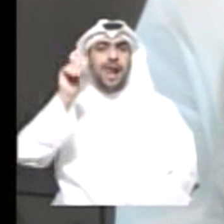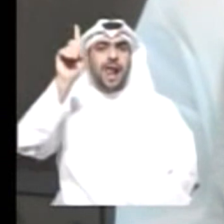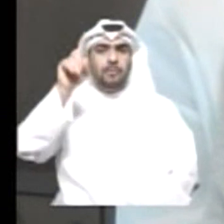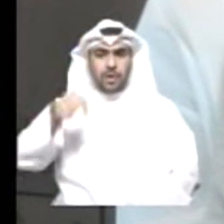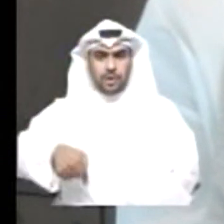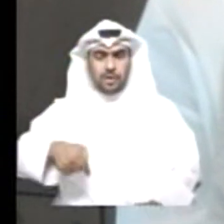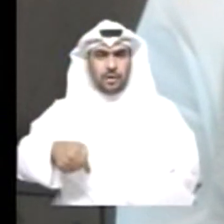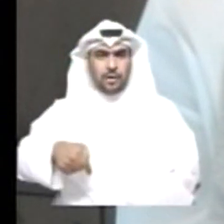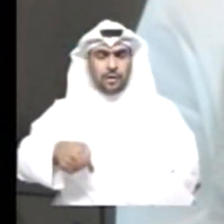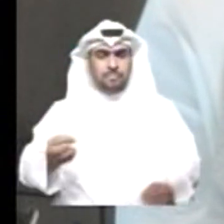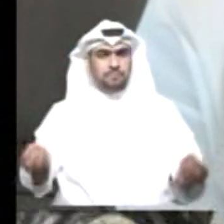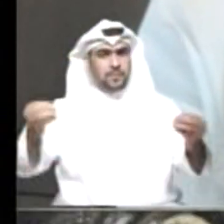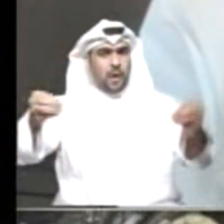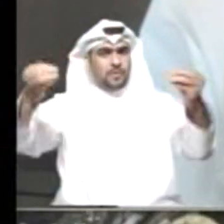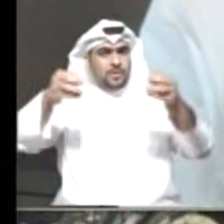عدد